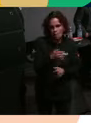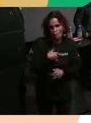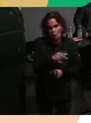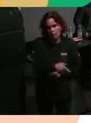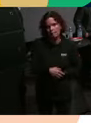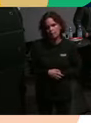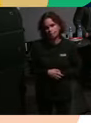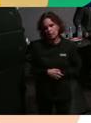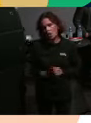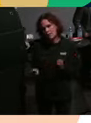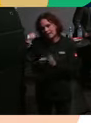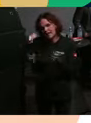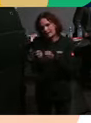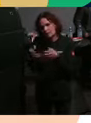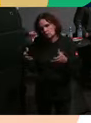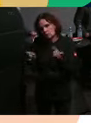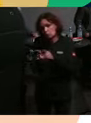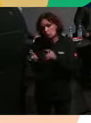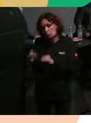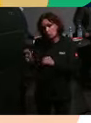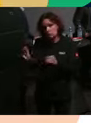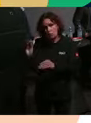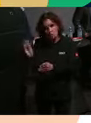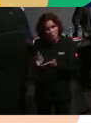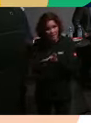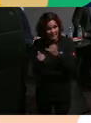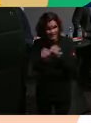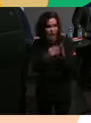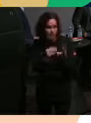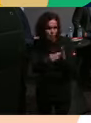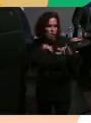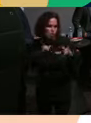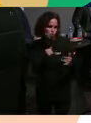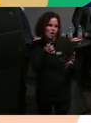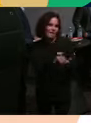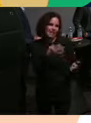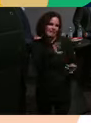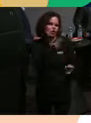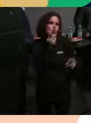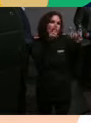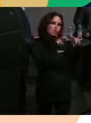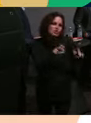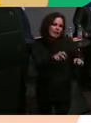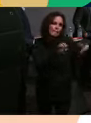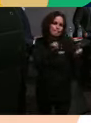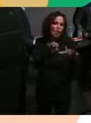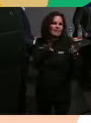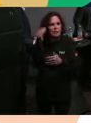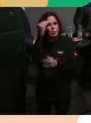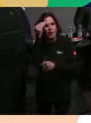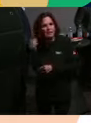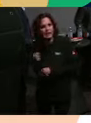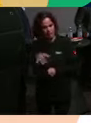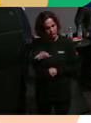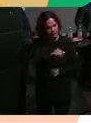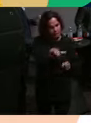Og en tilleggsdimensjon som ikke er studert i rapporten der, det er jo den effekten god forskning også har på utdanning. Alle dere som